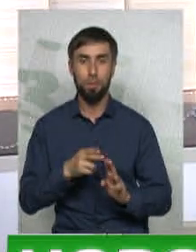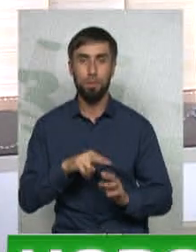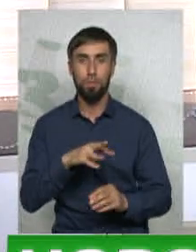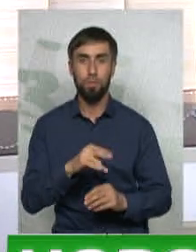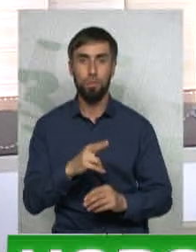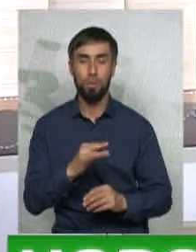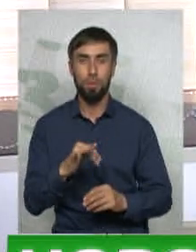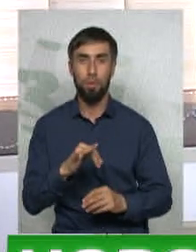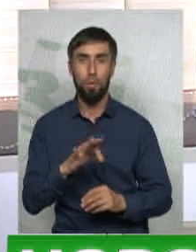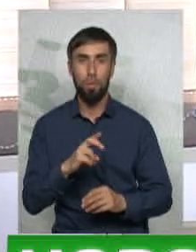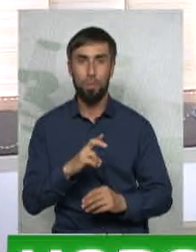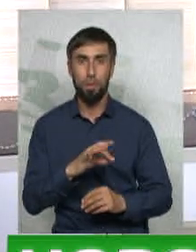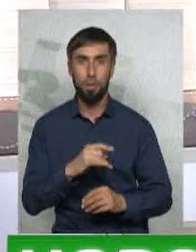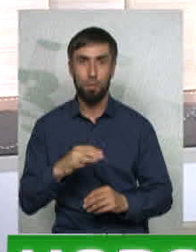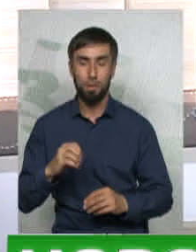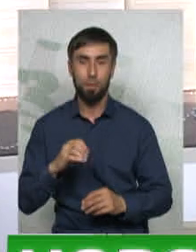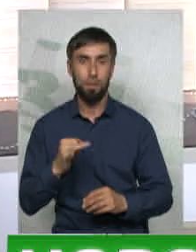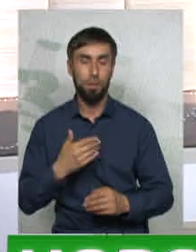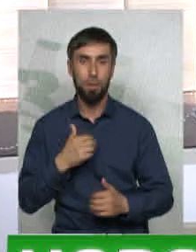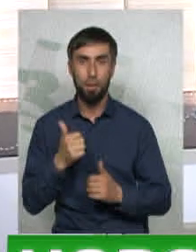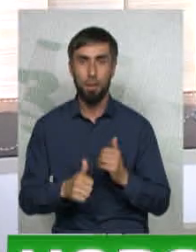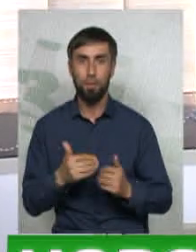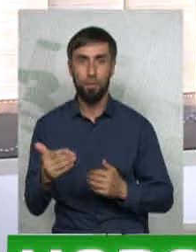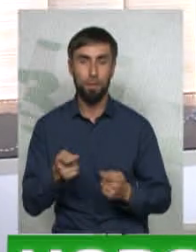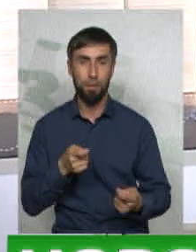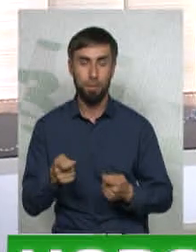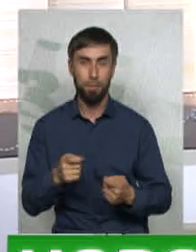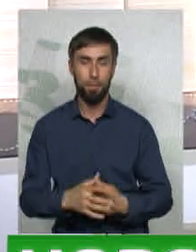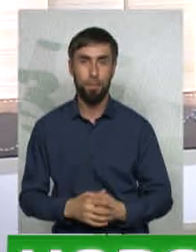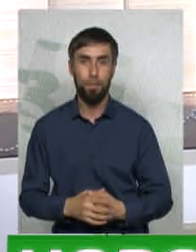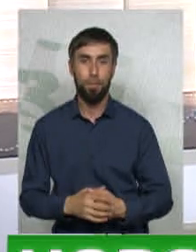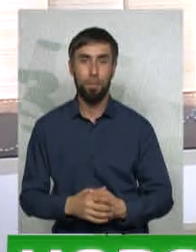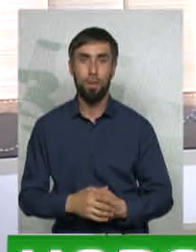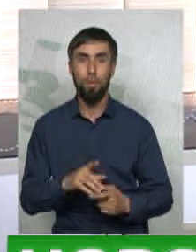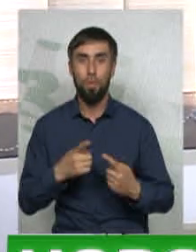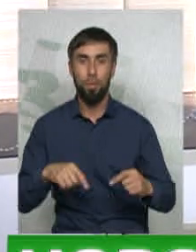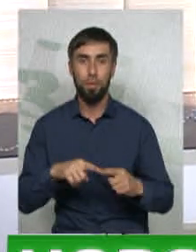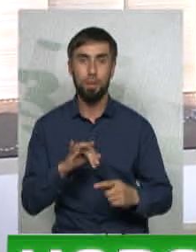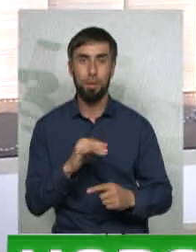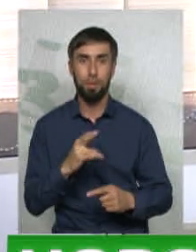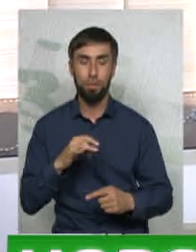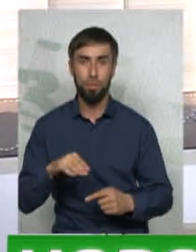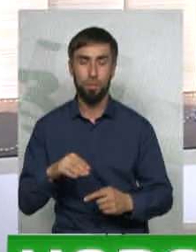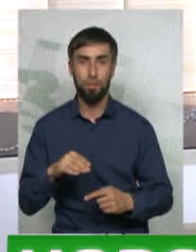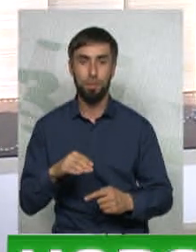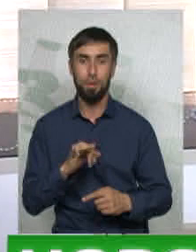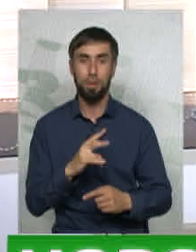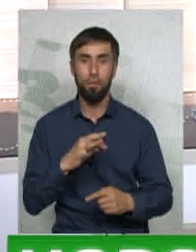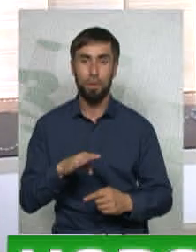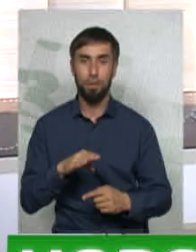муниципальными образованиями. Мы в каждом муниципальном образовании организовали институт